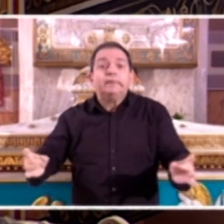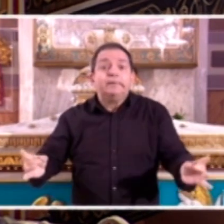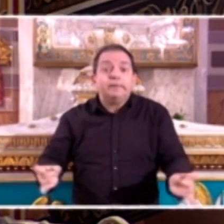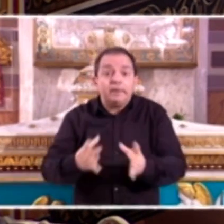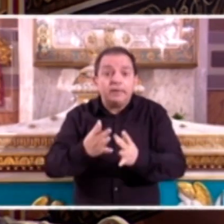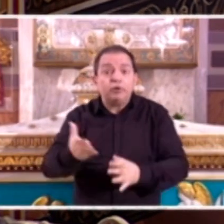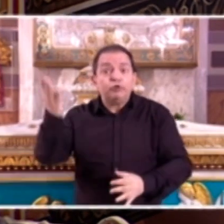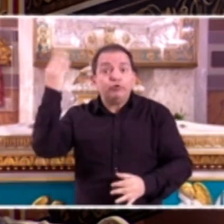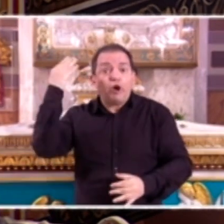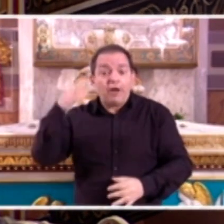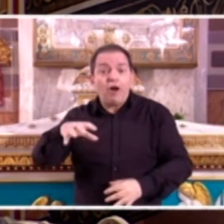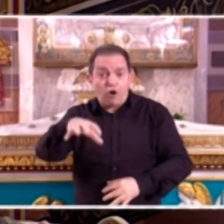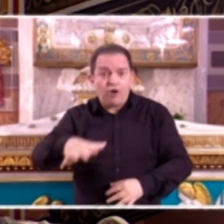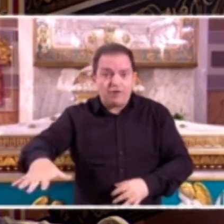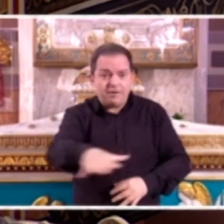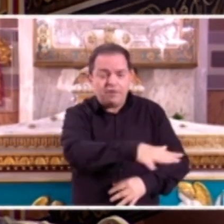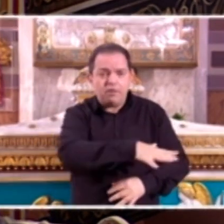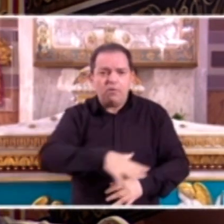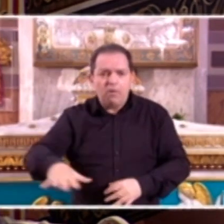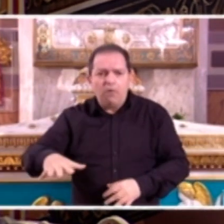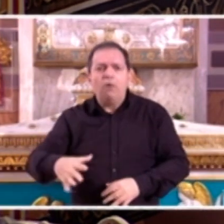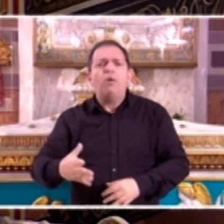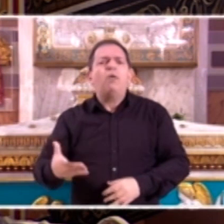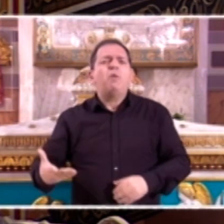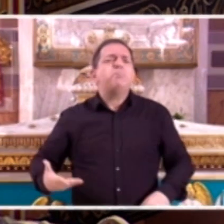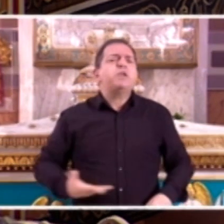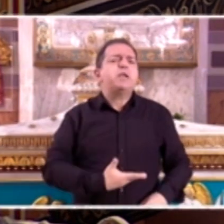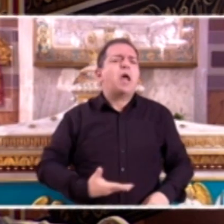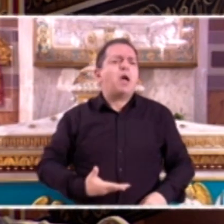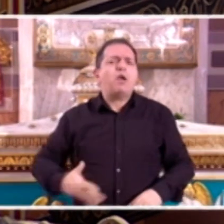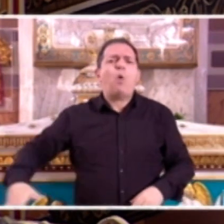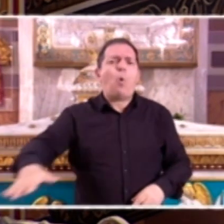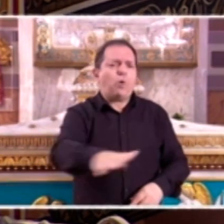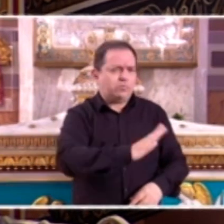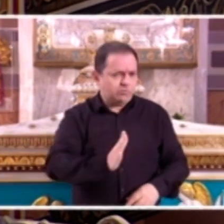εγένε το λοιμός ισχυρός κατά την χώραν εκείνη